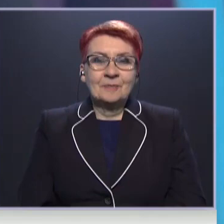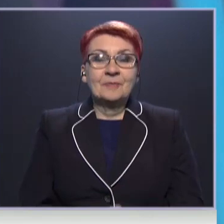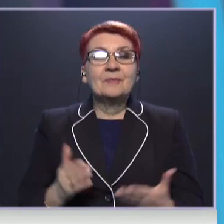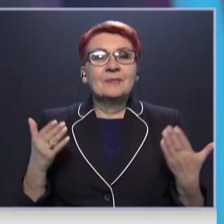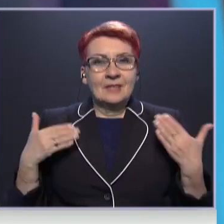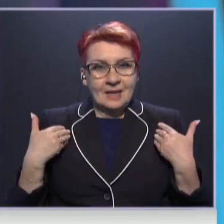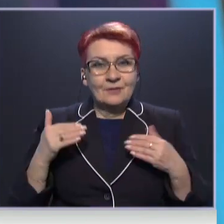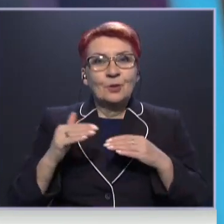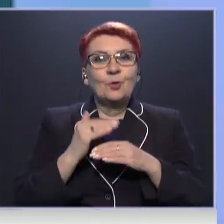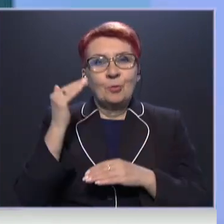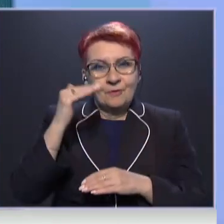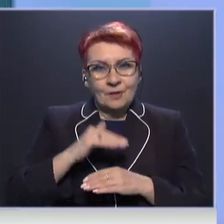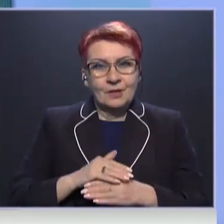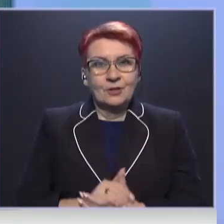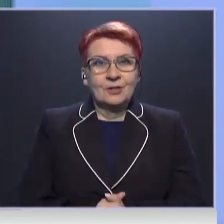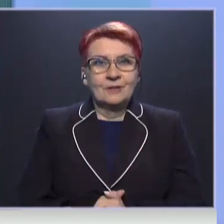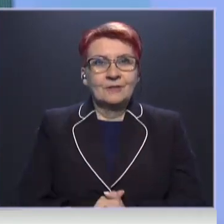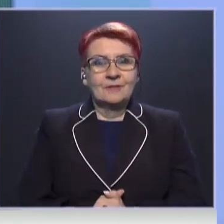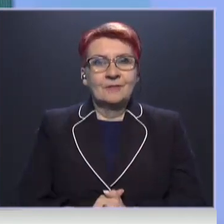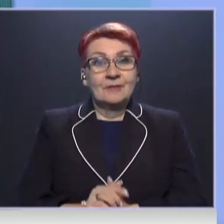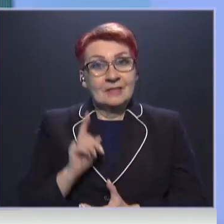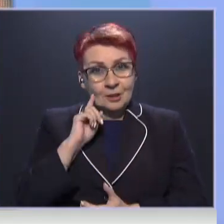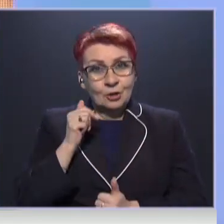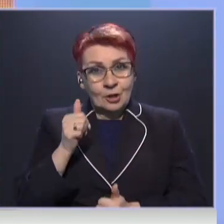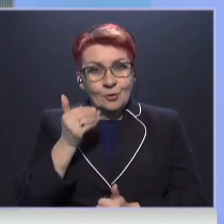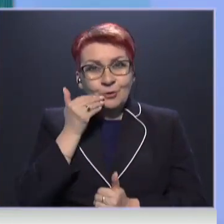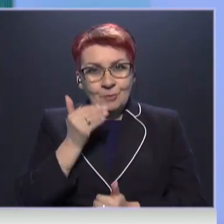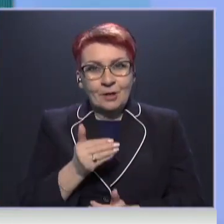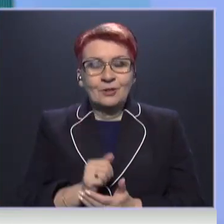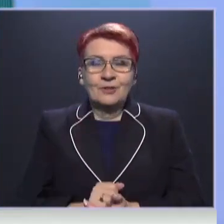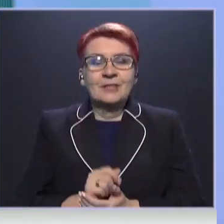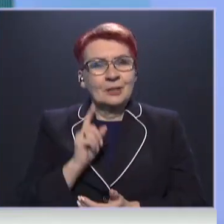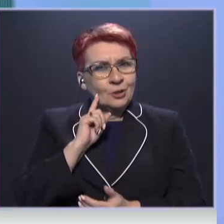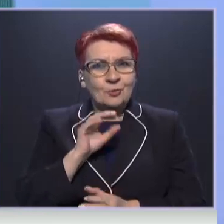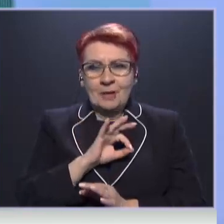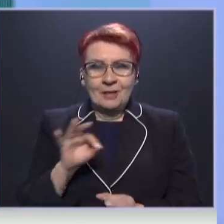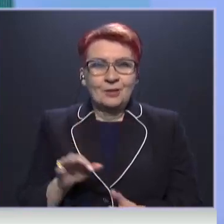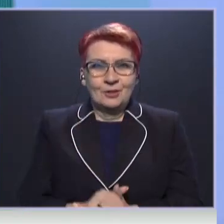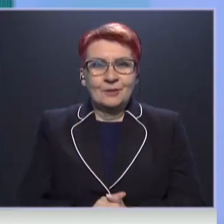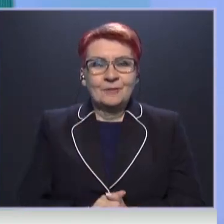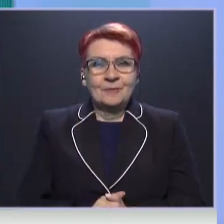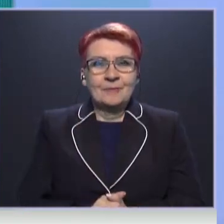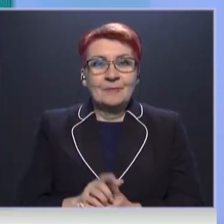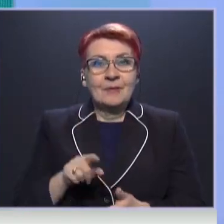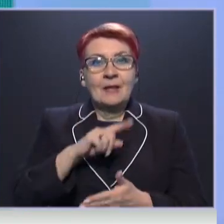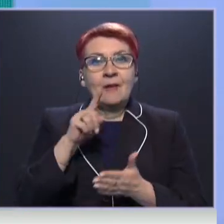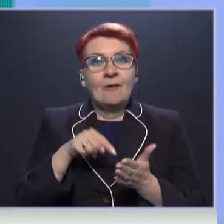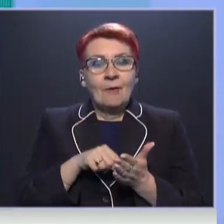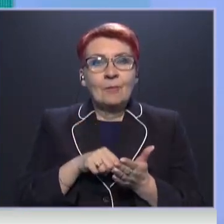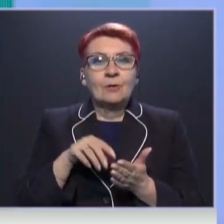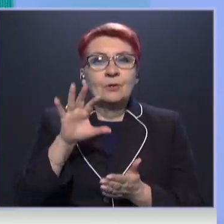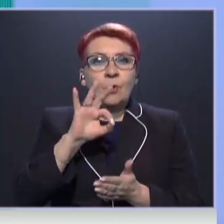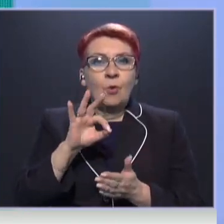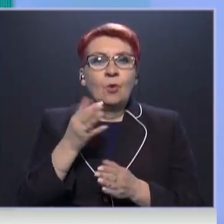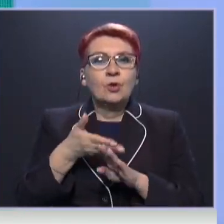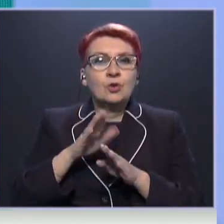Здравствуйте. Здравствуйте. Добрый вечер. Слышите ли вы меня хорошо? Да, да, отлично. Да. Задавайте свой вопрос. Вопрос у меня о моей